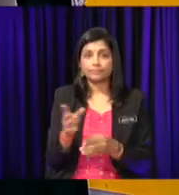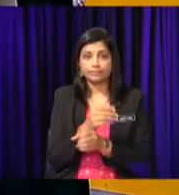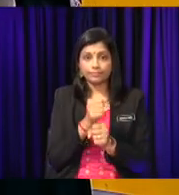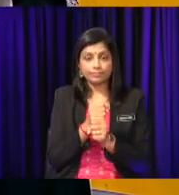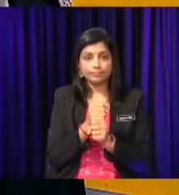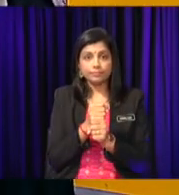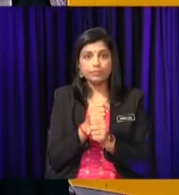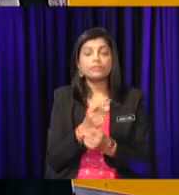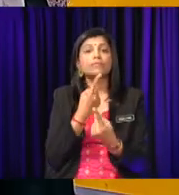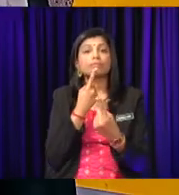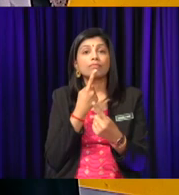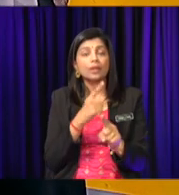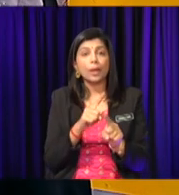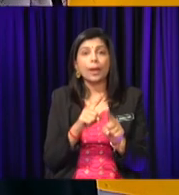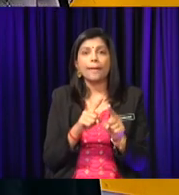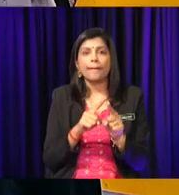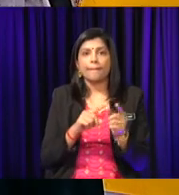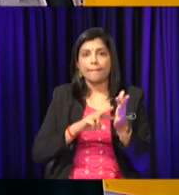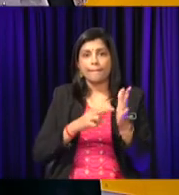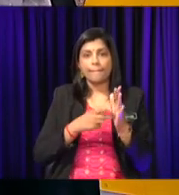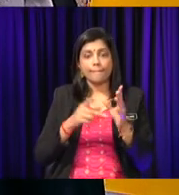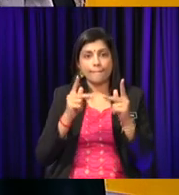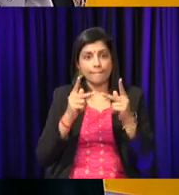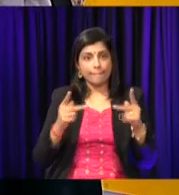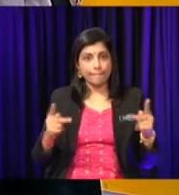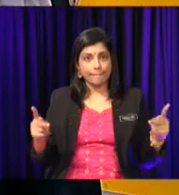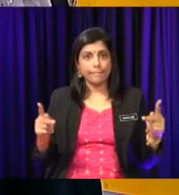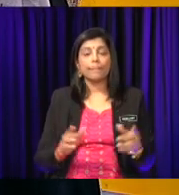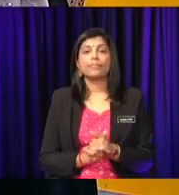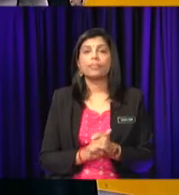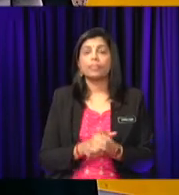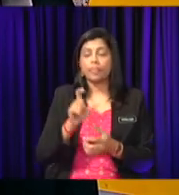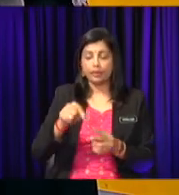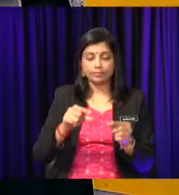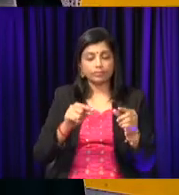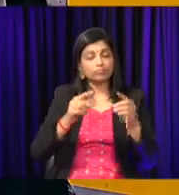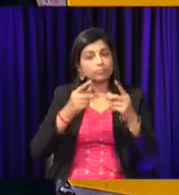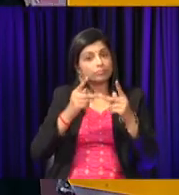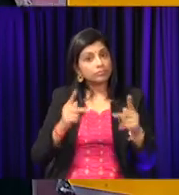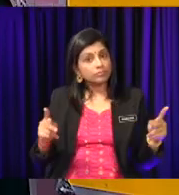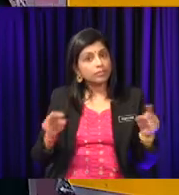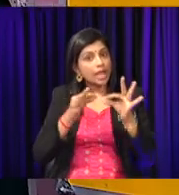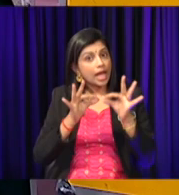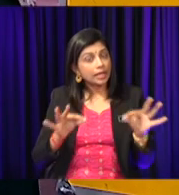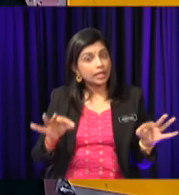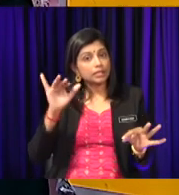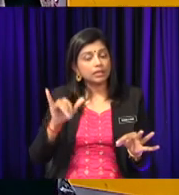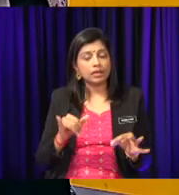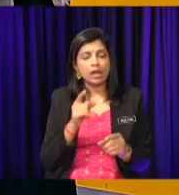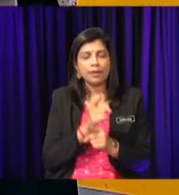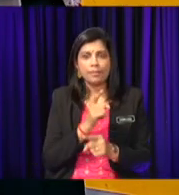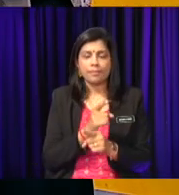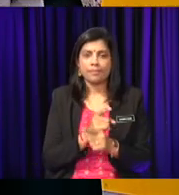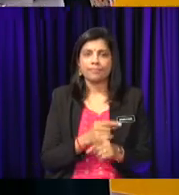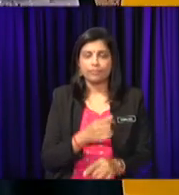mereka sepatunya punya Jawa dalam ayat yang dramatis ayak yang lengkap rangkai katup mendapat